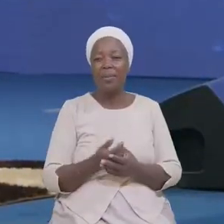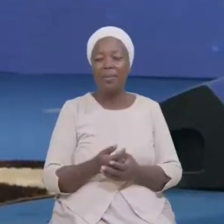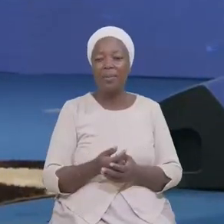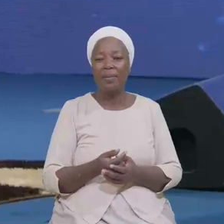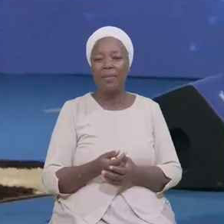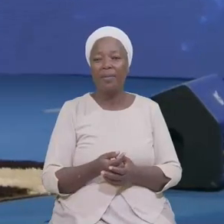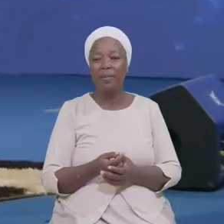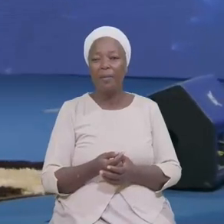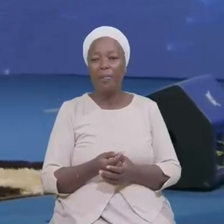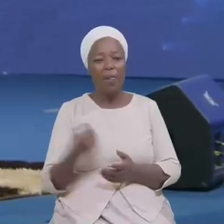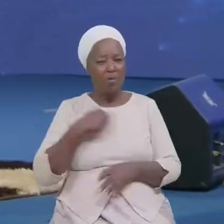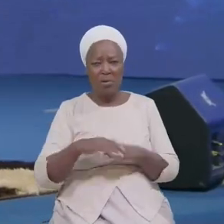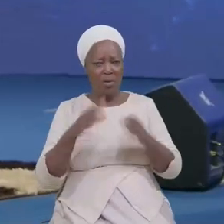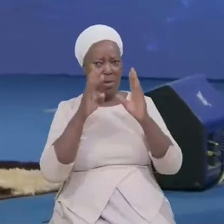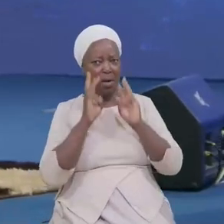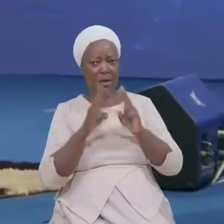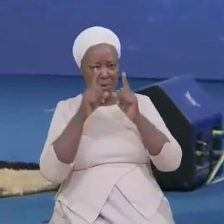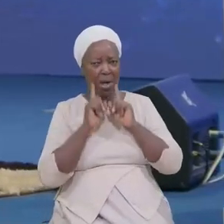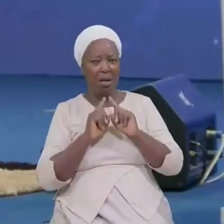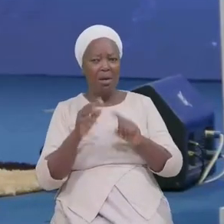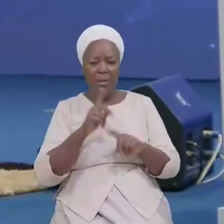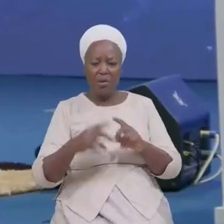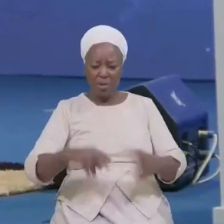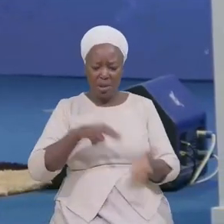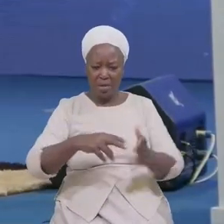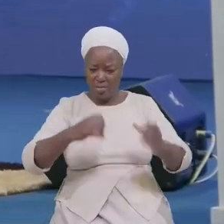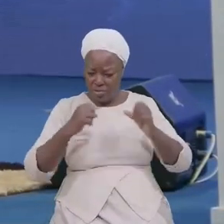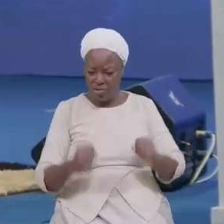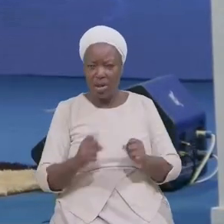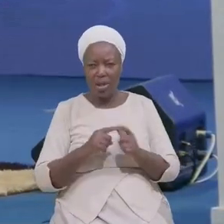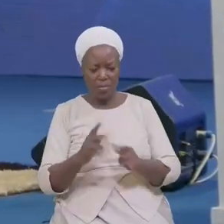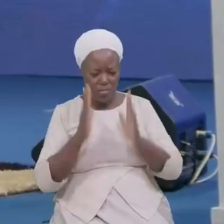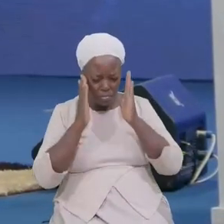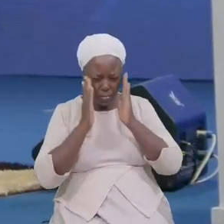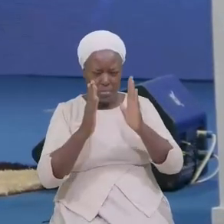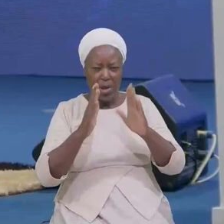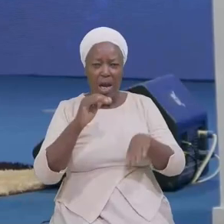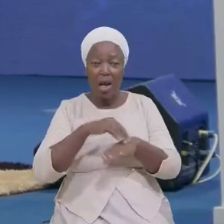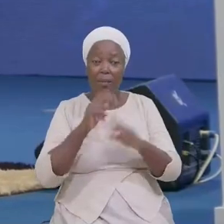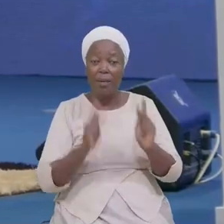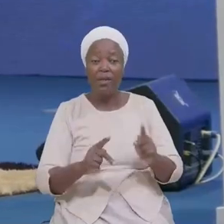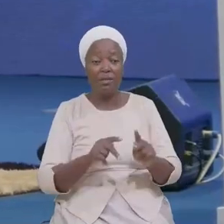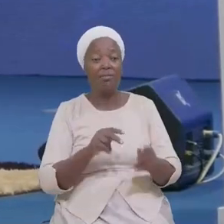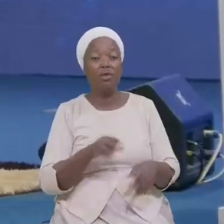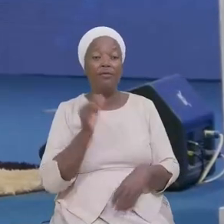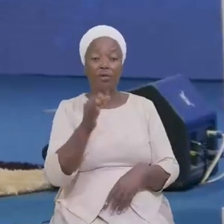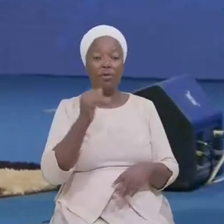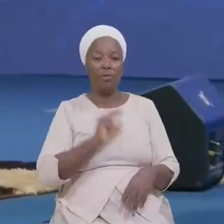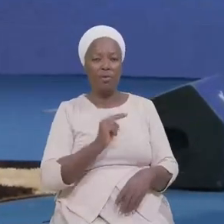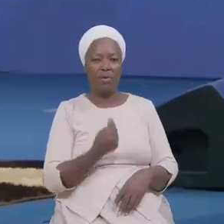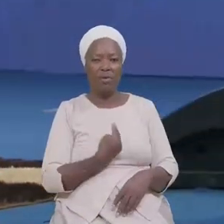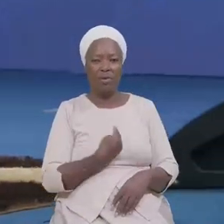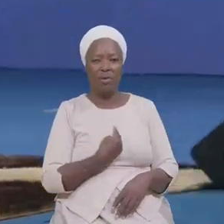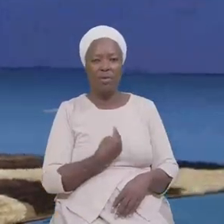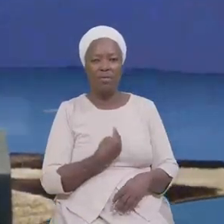On ne pleure pas. On reste debout là. Et on regarde droit à la personne qui est devant nous.